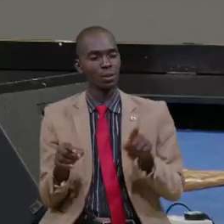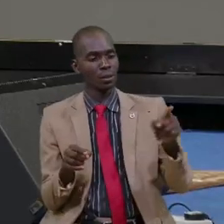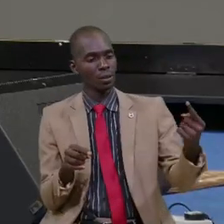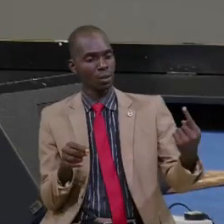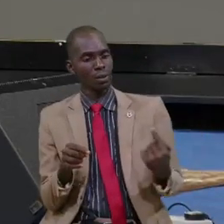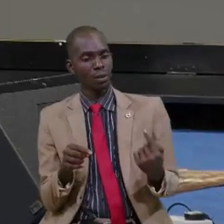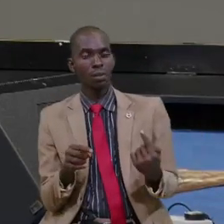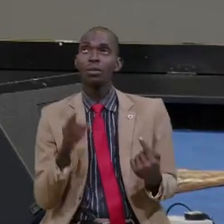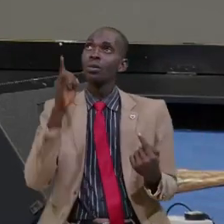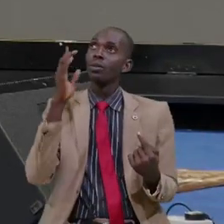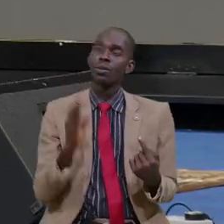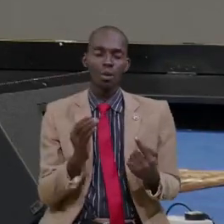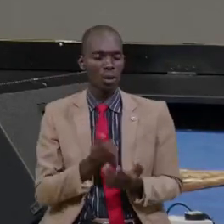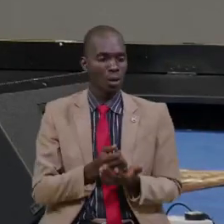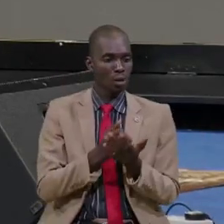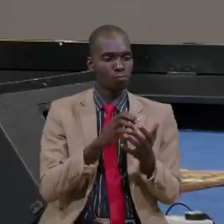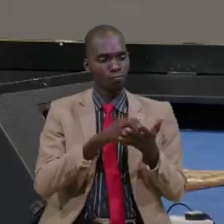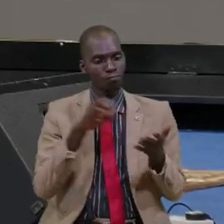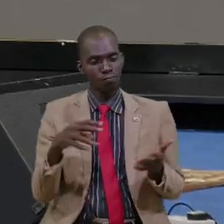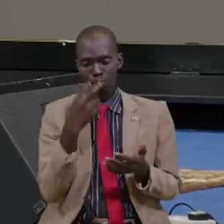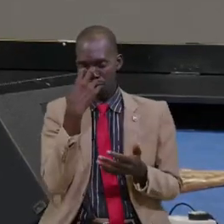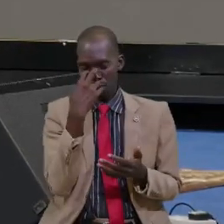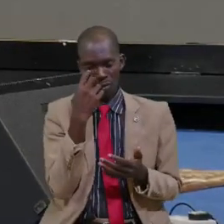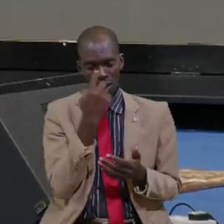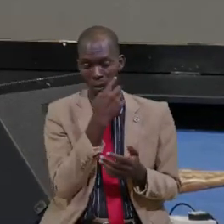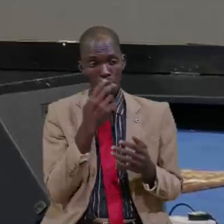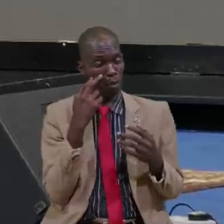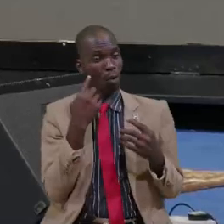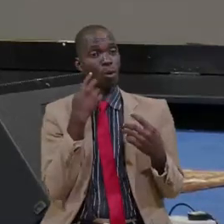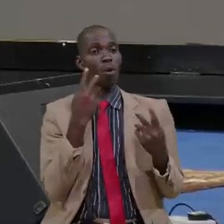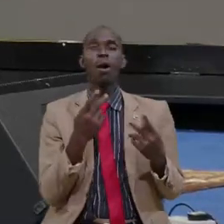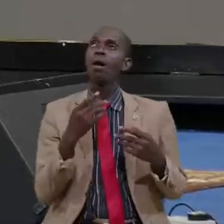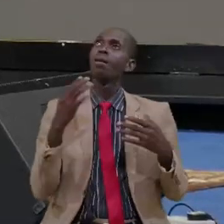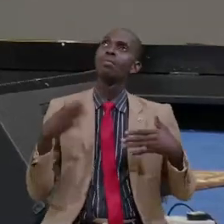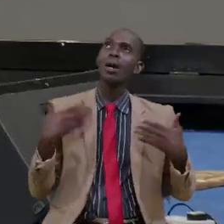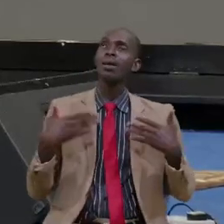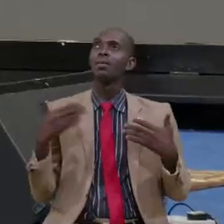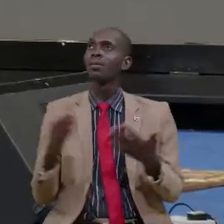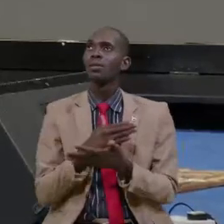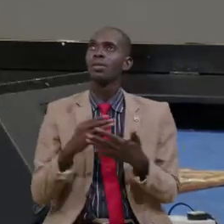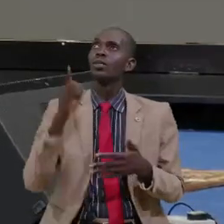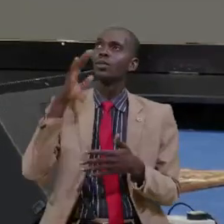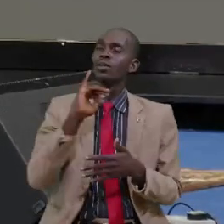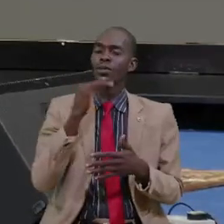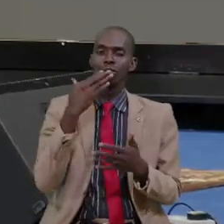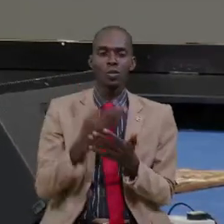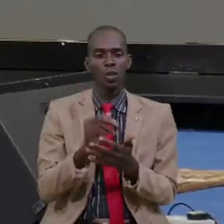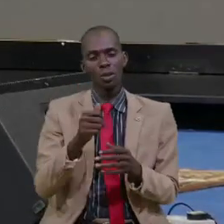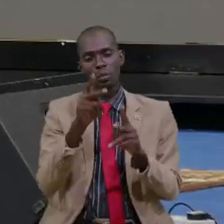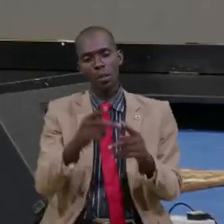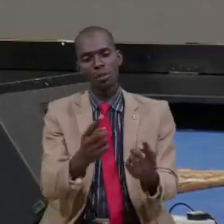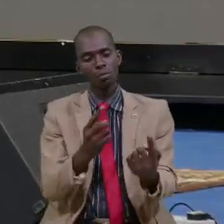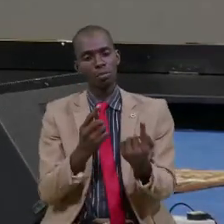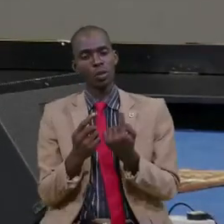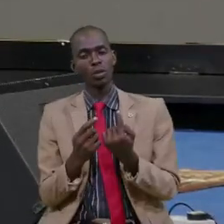Celui-ci vient, il ouvre ses yeux aveugles et l'homme s'en va réjouissant. Oh, Dieu est bon, Dieu est bon. L'autre aussi vient